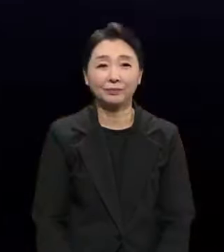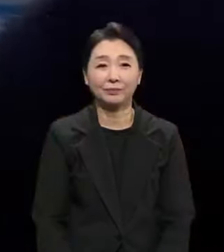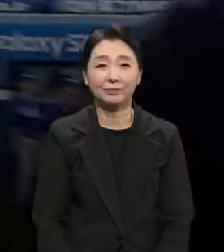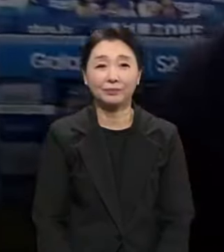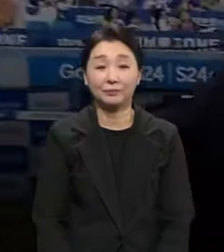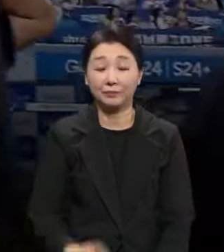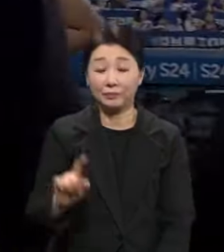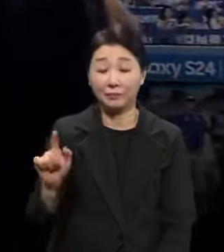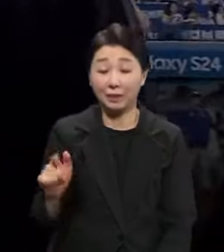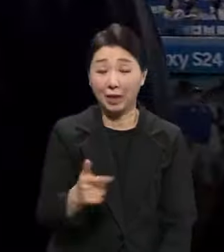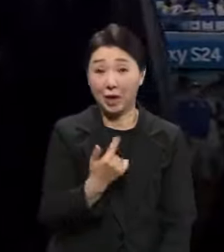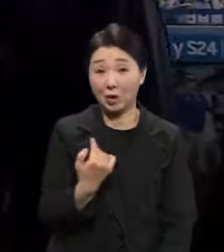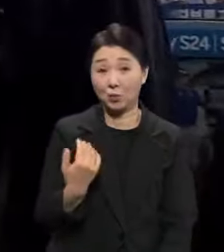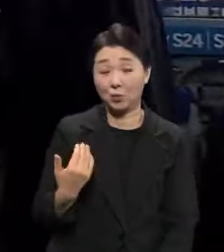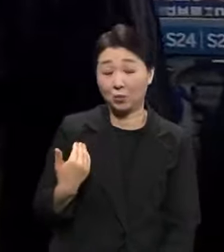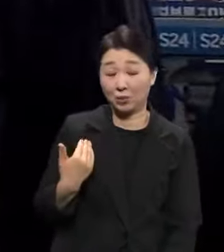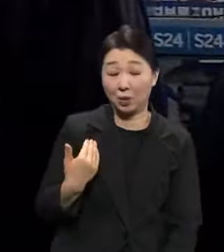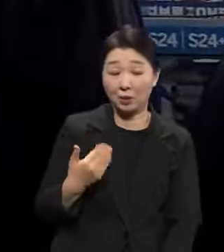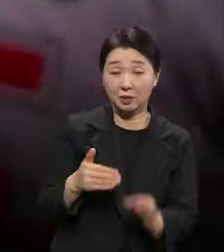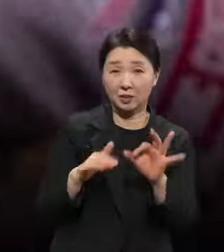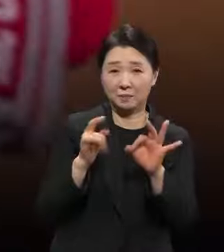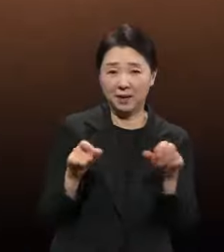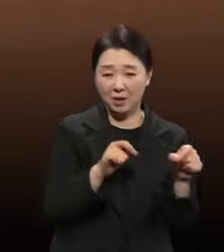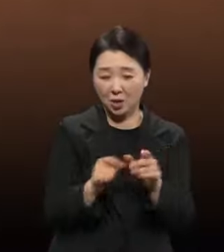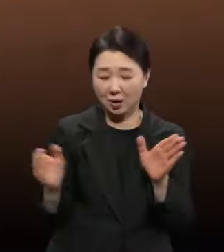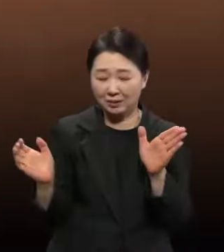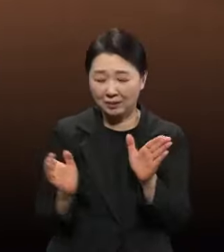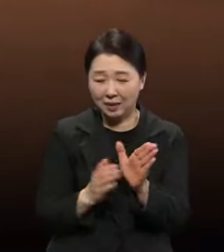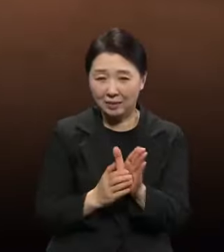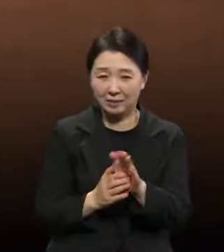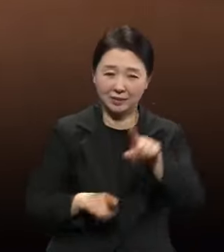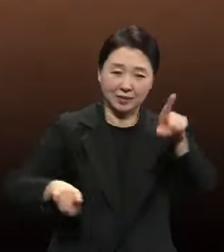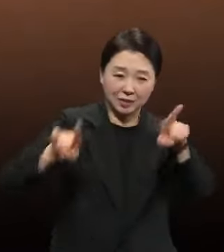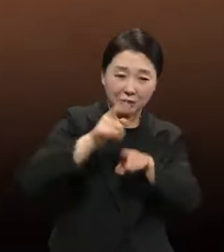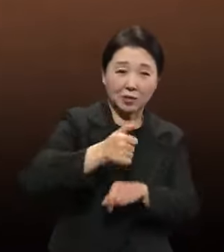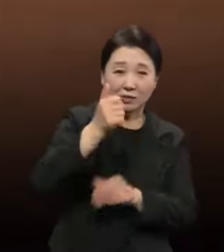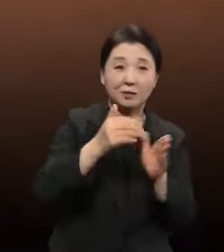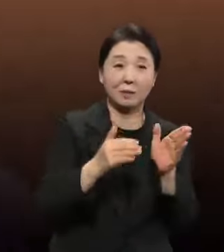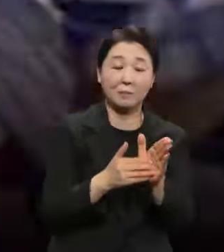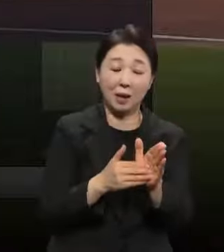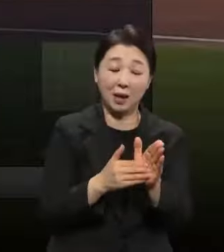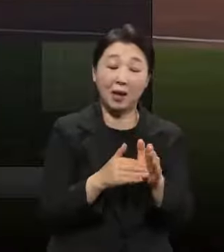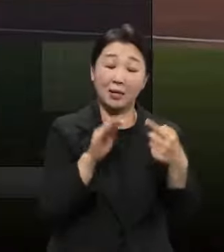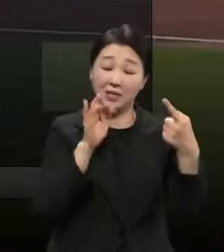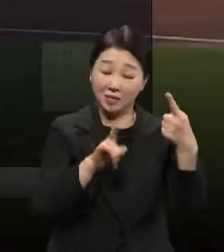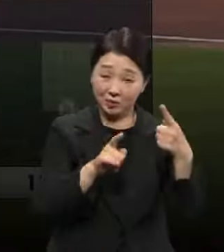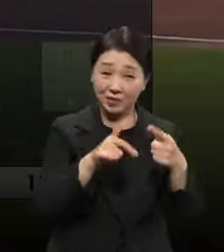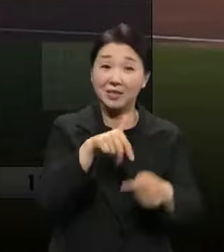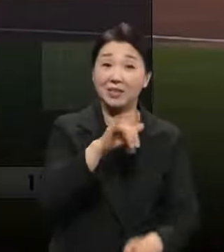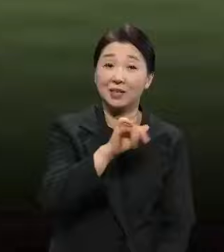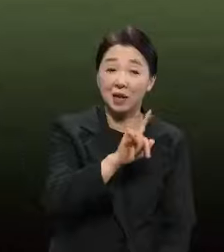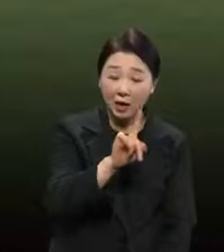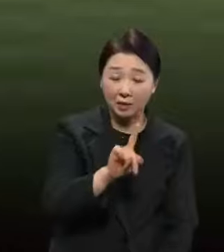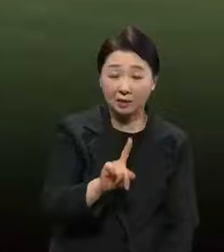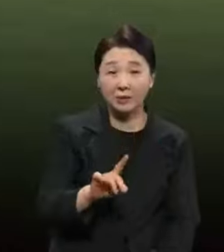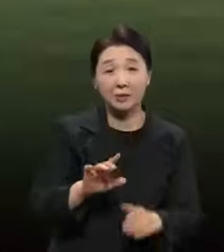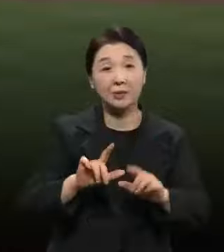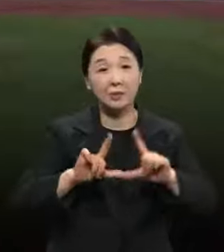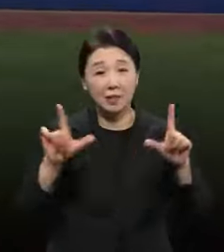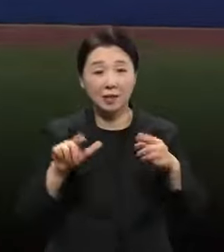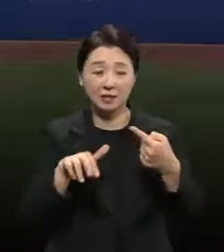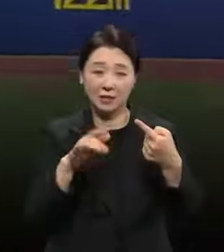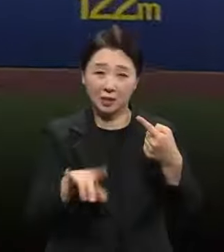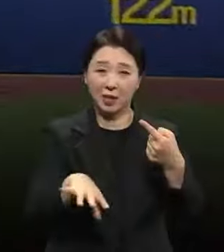하루 전 10회 현장 끝에 역전승을 거두며 이미 전반기 1위를 확정 지은 기아. 기세를 몰아 이날도 1회